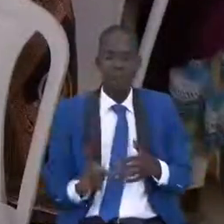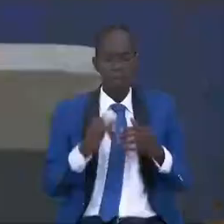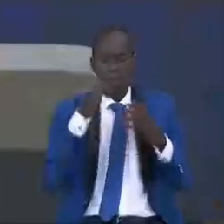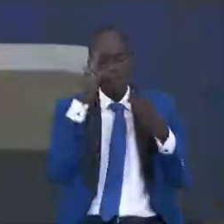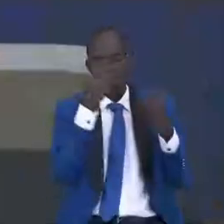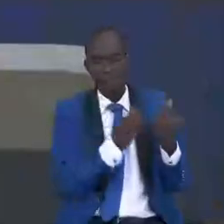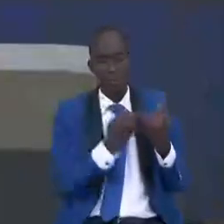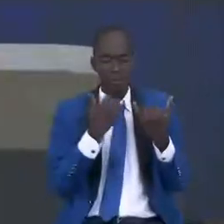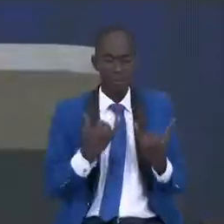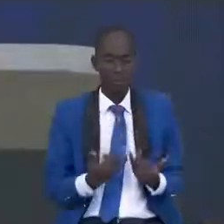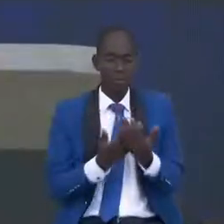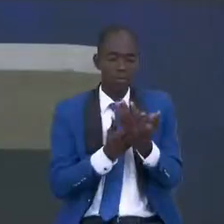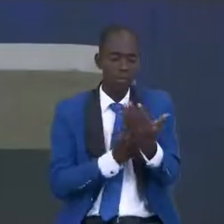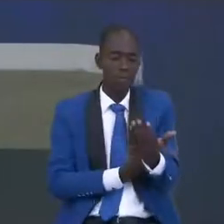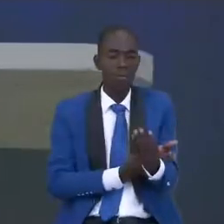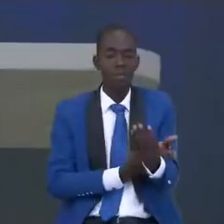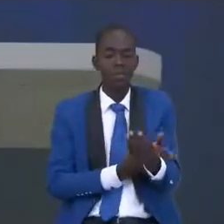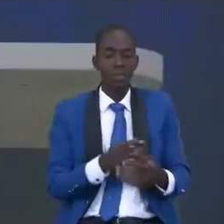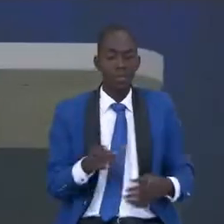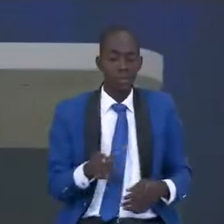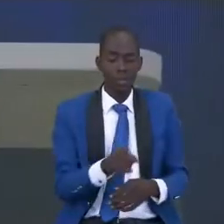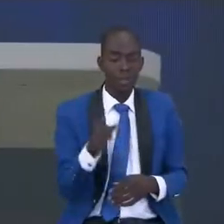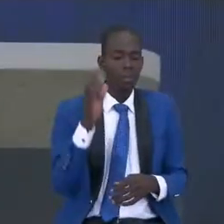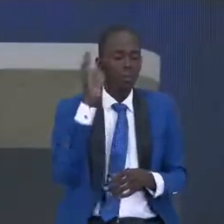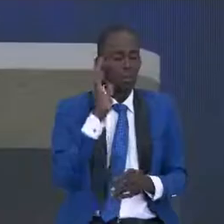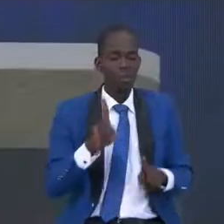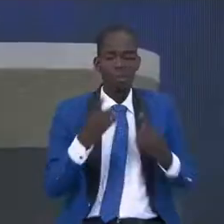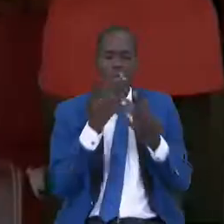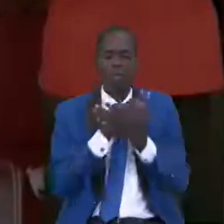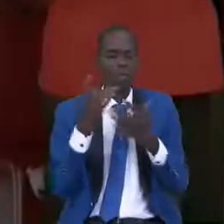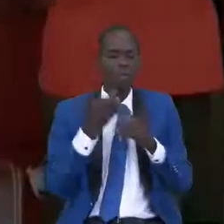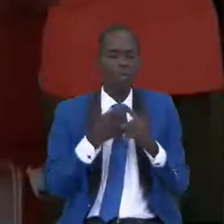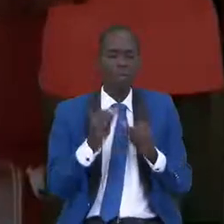matin, elles partiront de chaque vie,